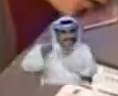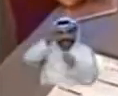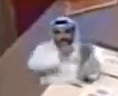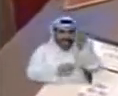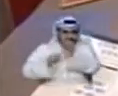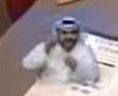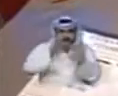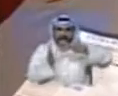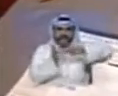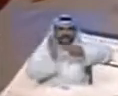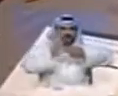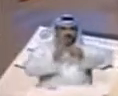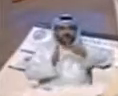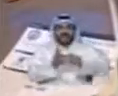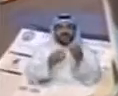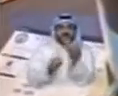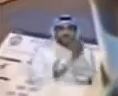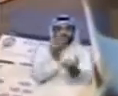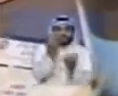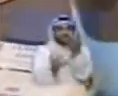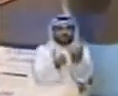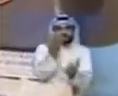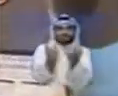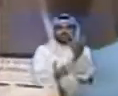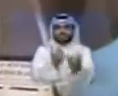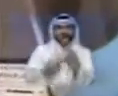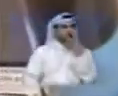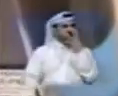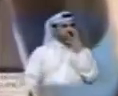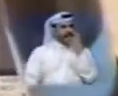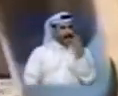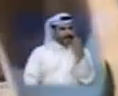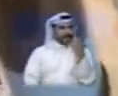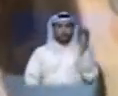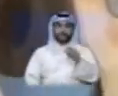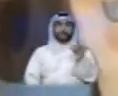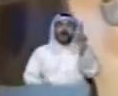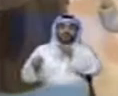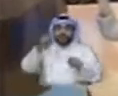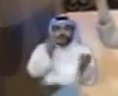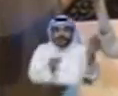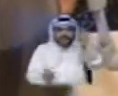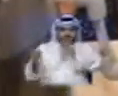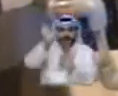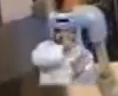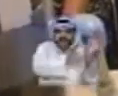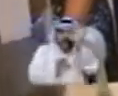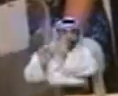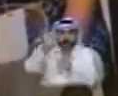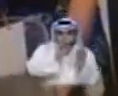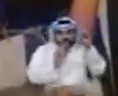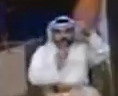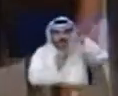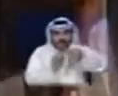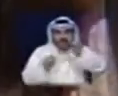لها مواد حرارية ومواد كيميائية بحيث أن تزيد نسبة الفصل، تكون نسبة الفصل